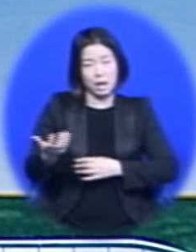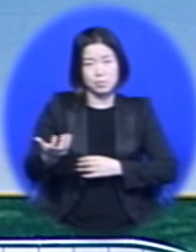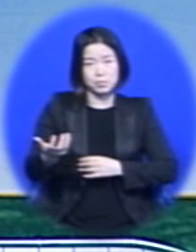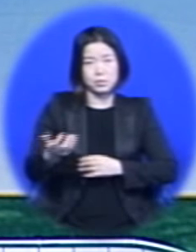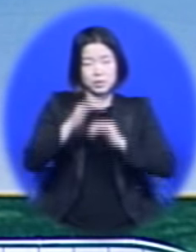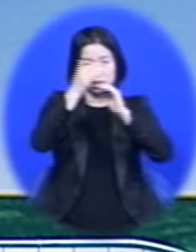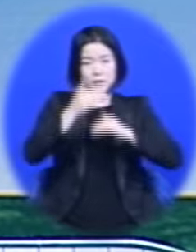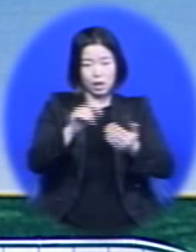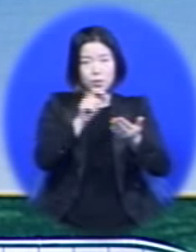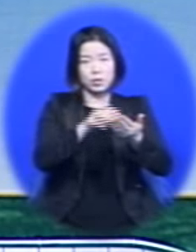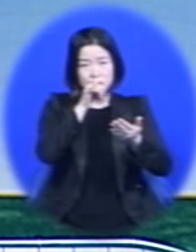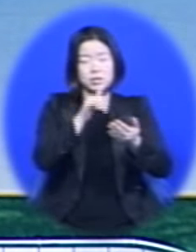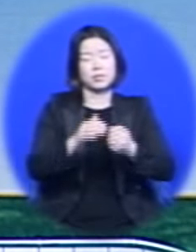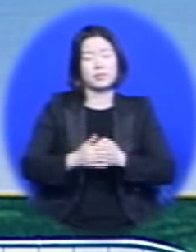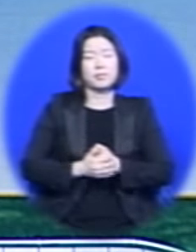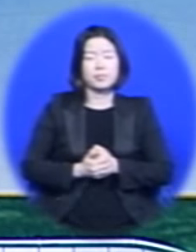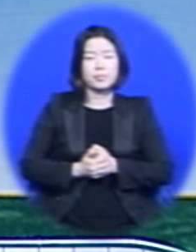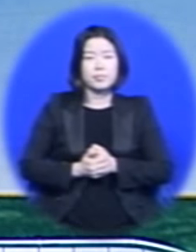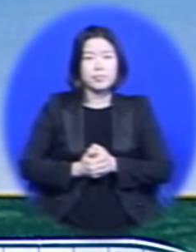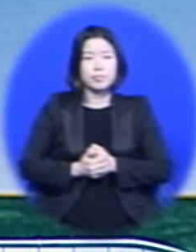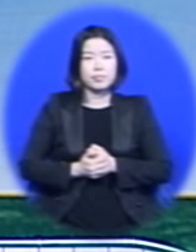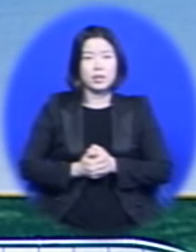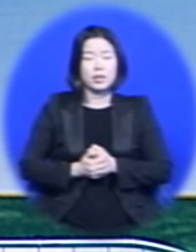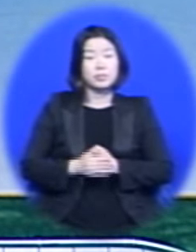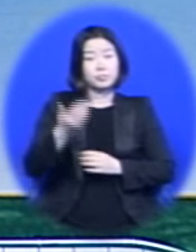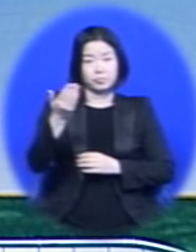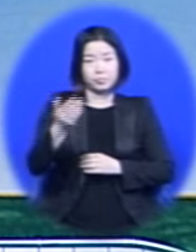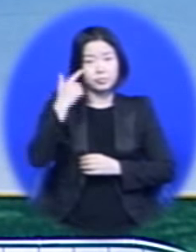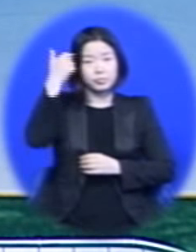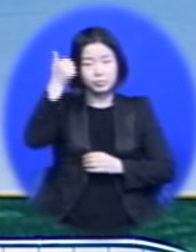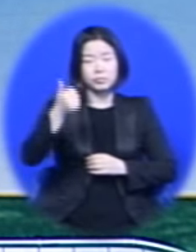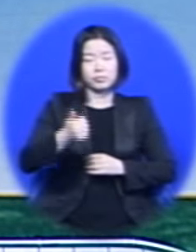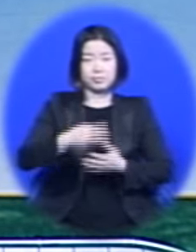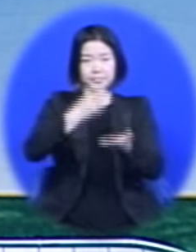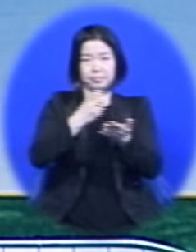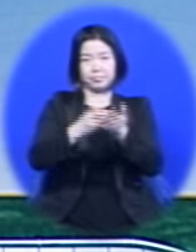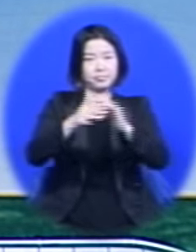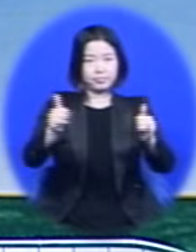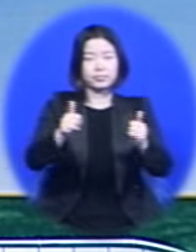그런 내용을 담으셨다는 겁니다. 당신은 목사님은 바리새인입니다.